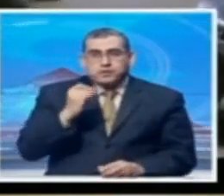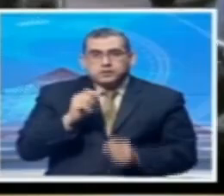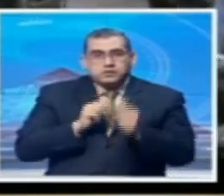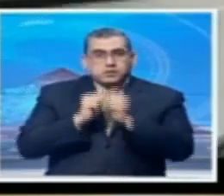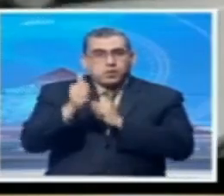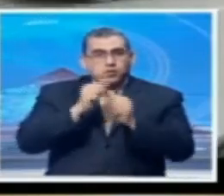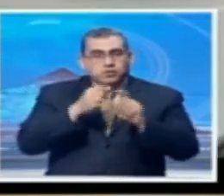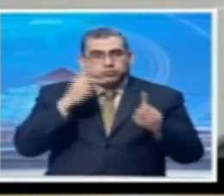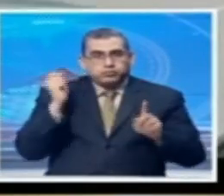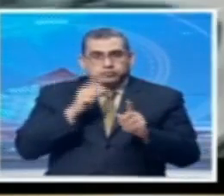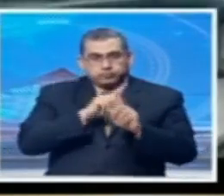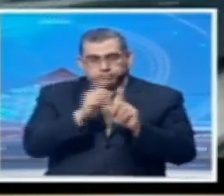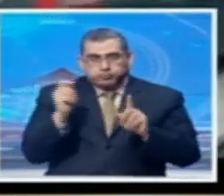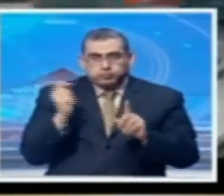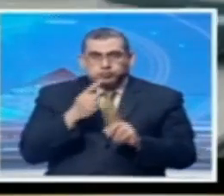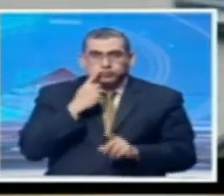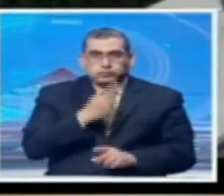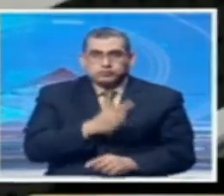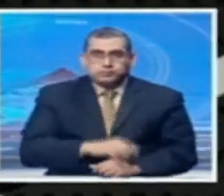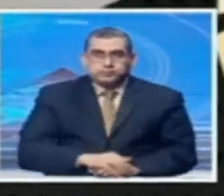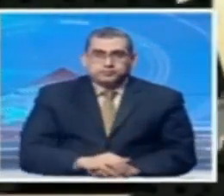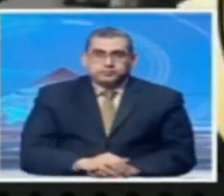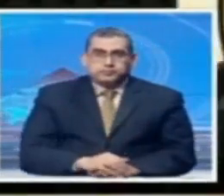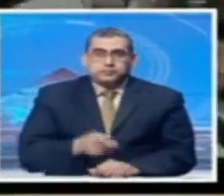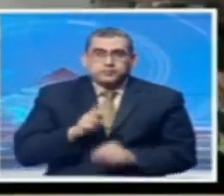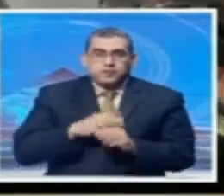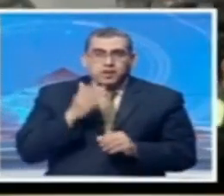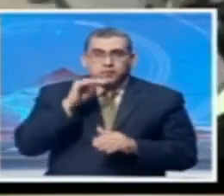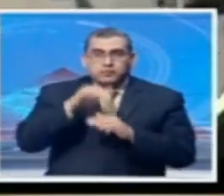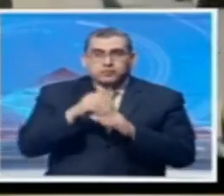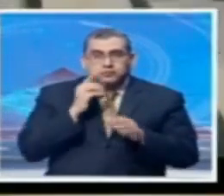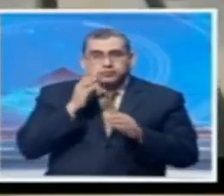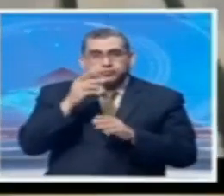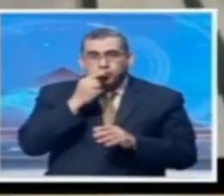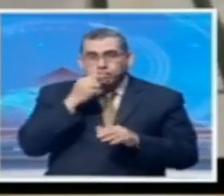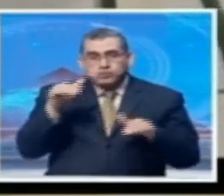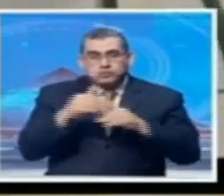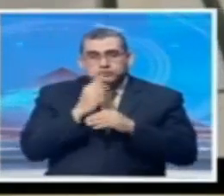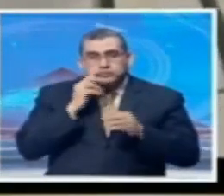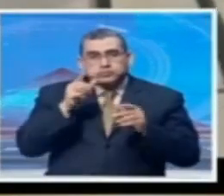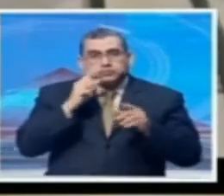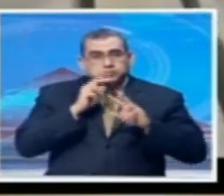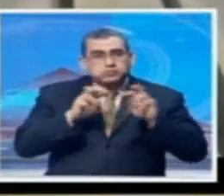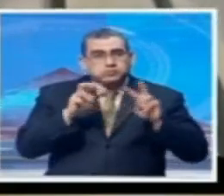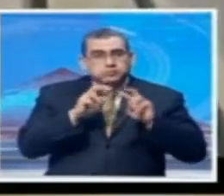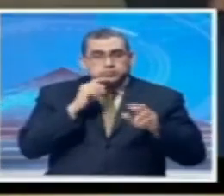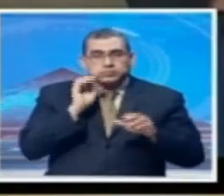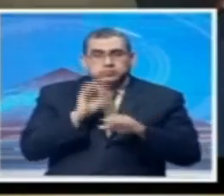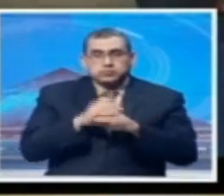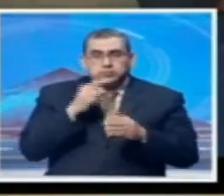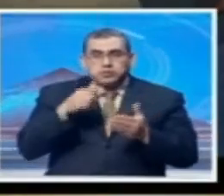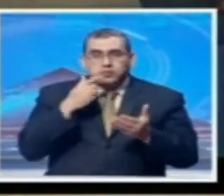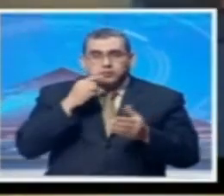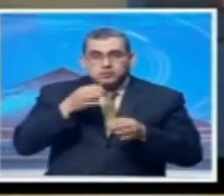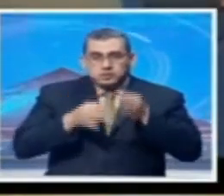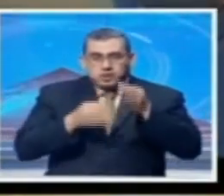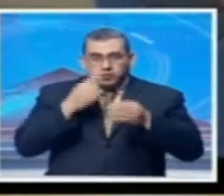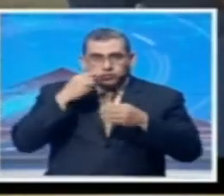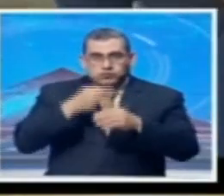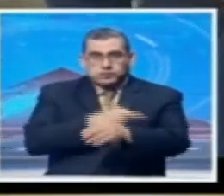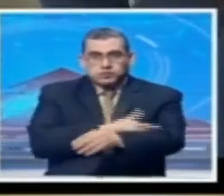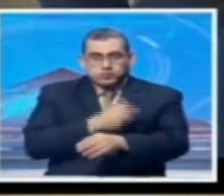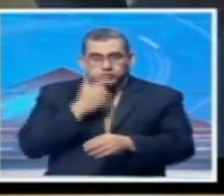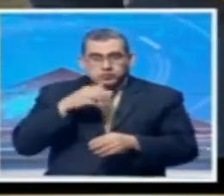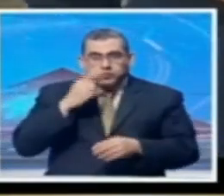41356 مخالفة تجاوز السرعة المقررة. وخلال الحملات المرورية على الطرق تم إجراء تحليل للكشف عن